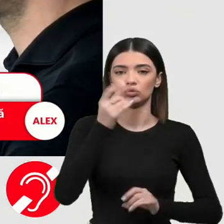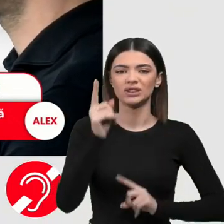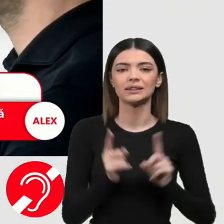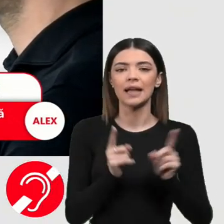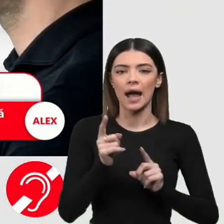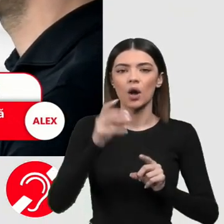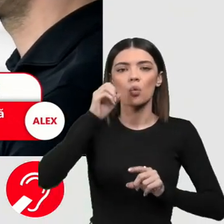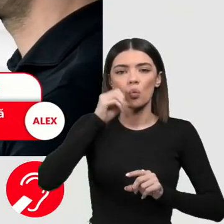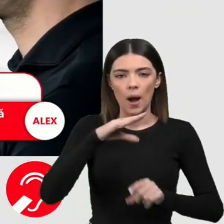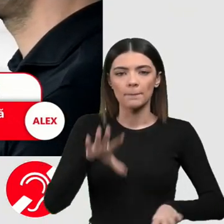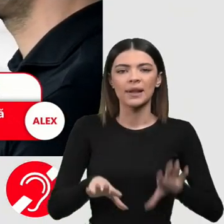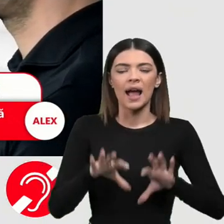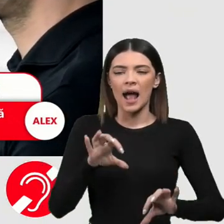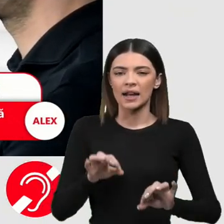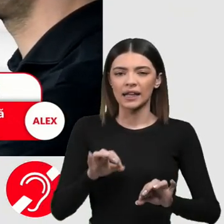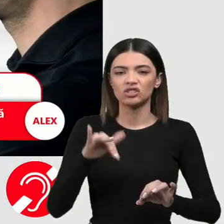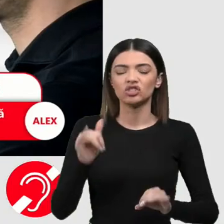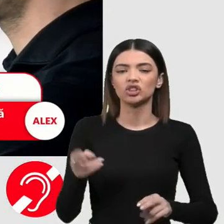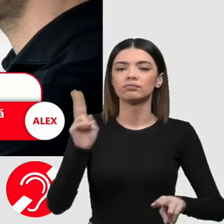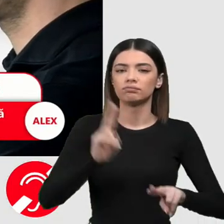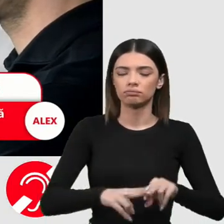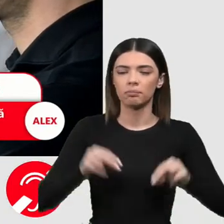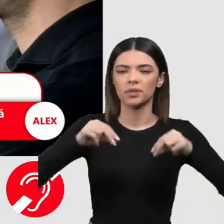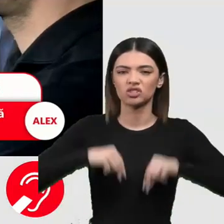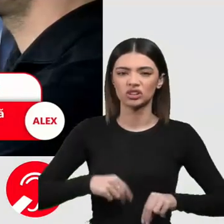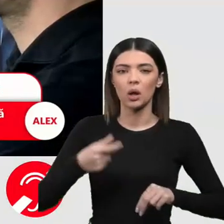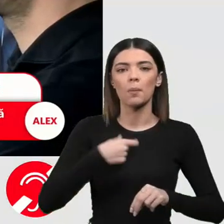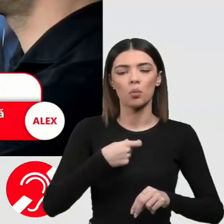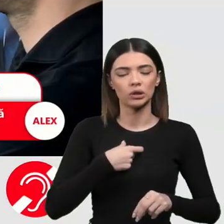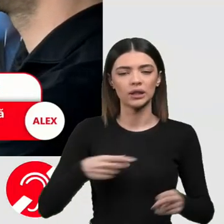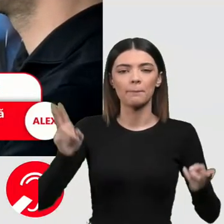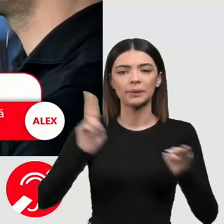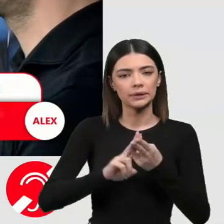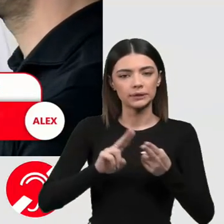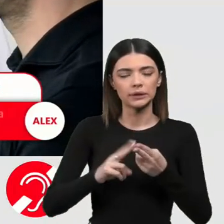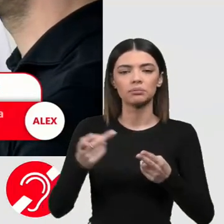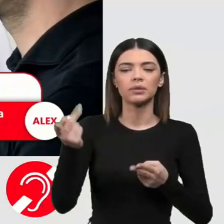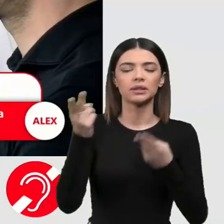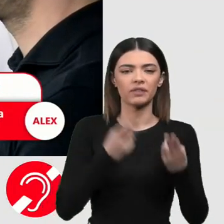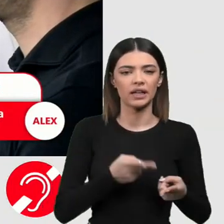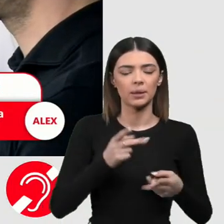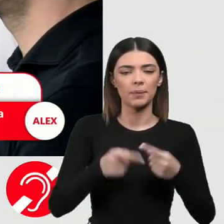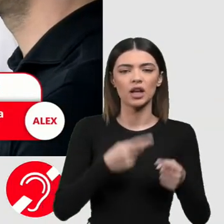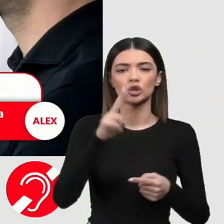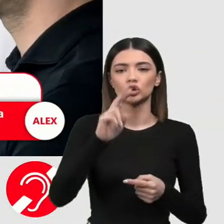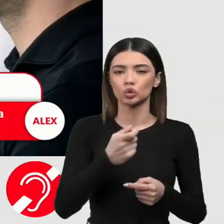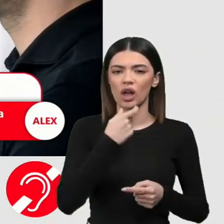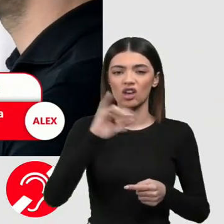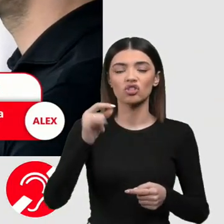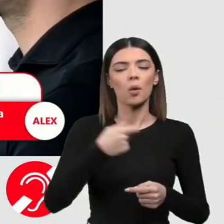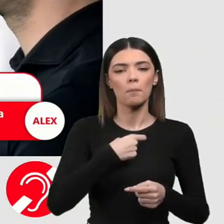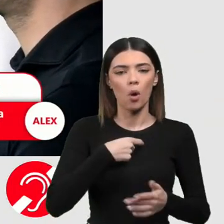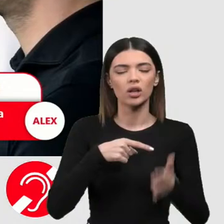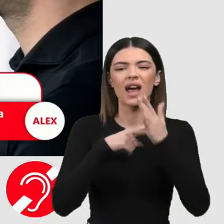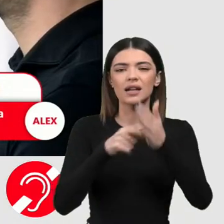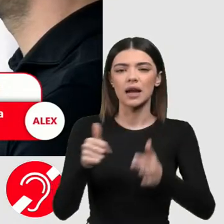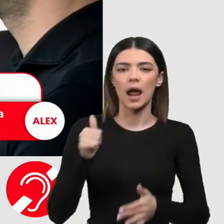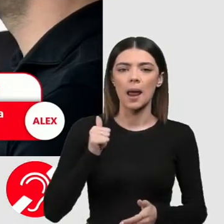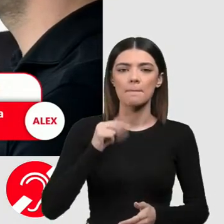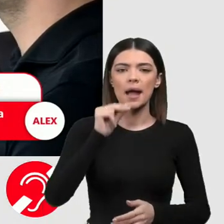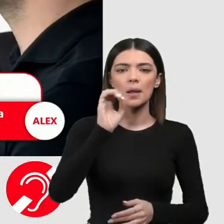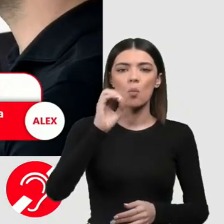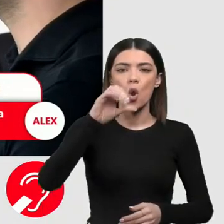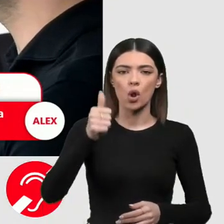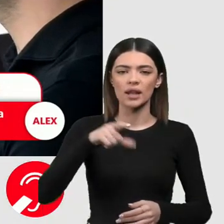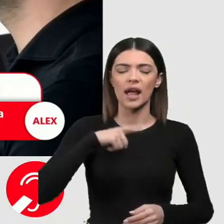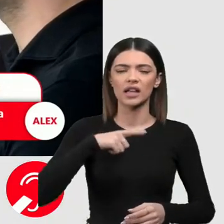dacă poporul ne mai dă un mandat, atunci ne putem întâlni din nou aici la Volomin peste 2 ani și vă pot arăta că armata poloneză va fi cea